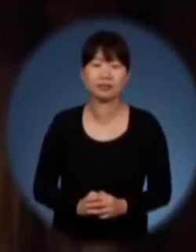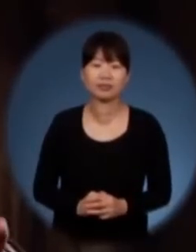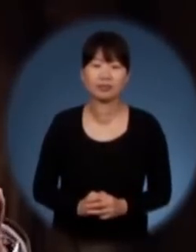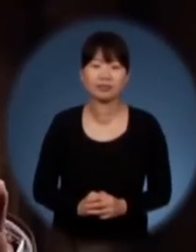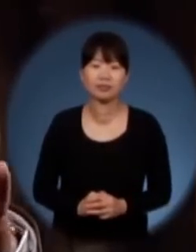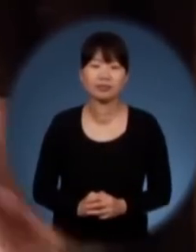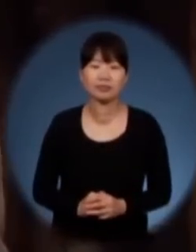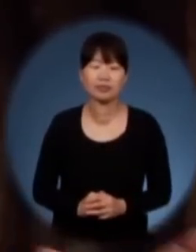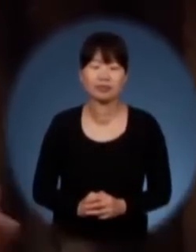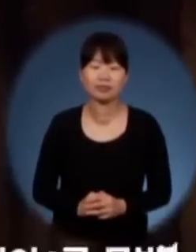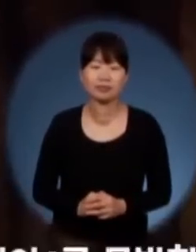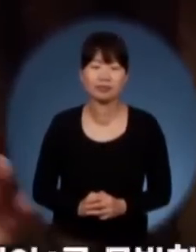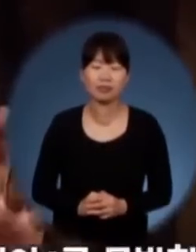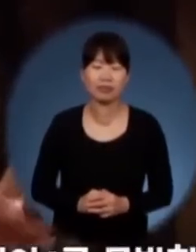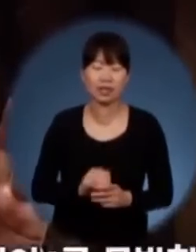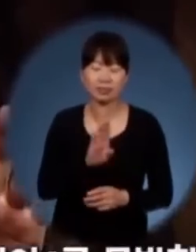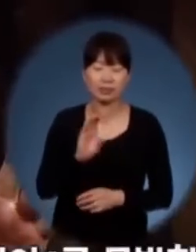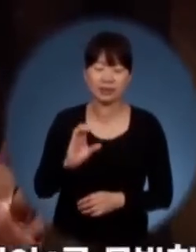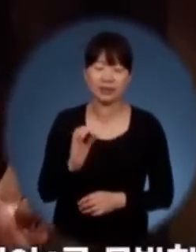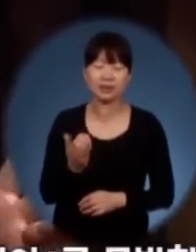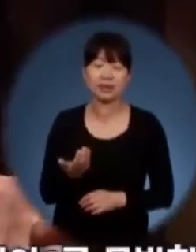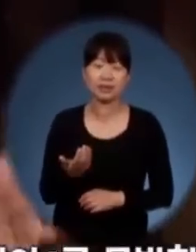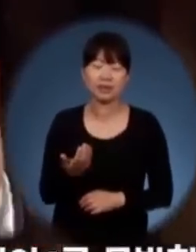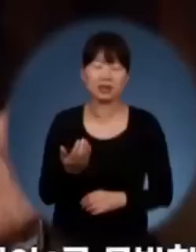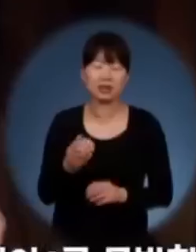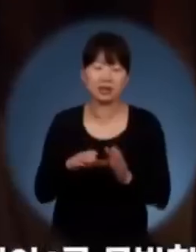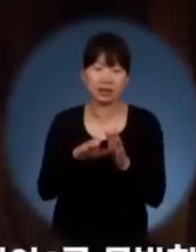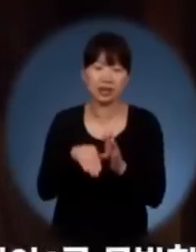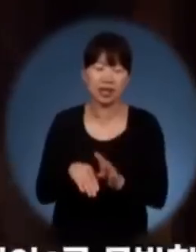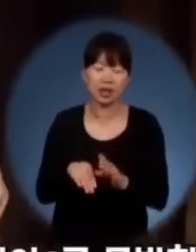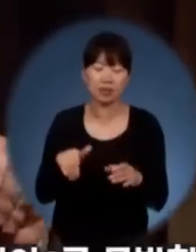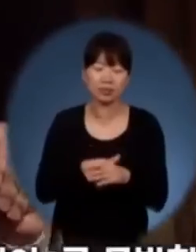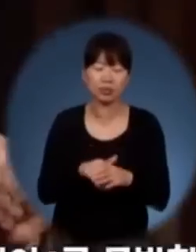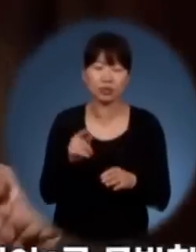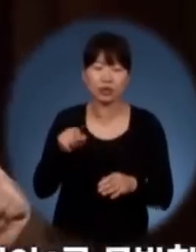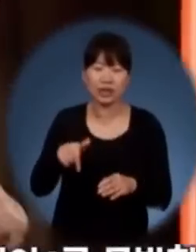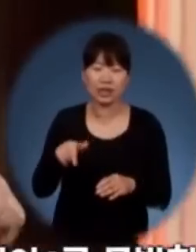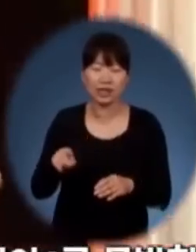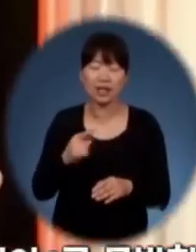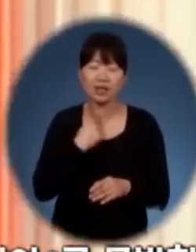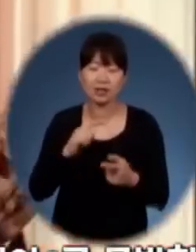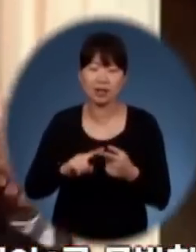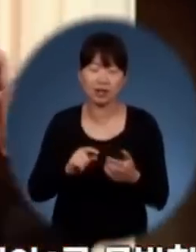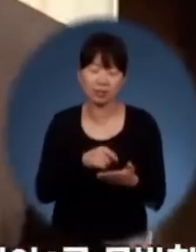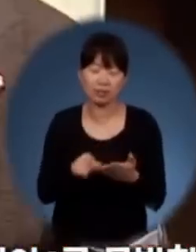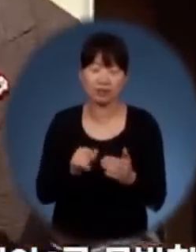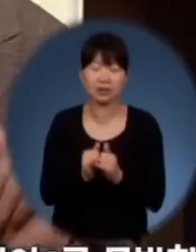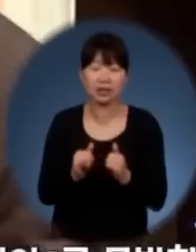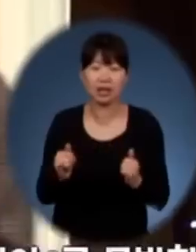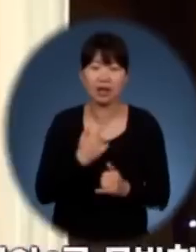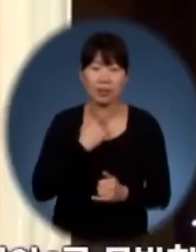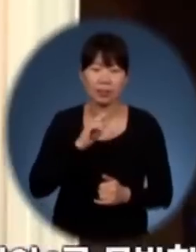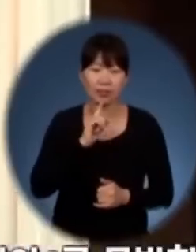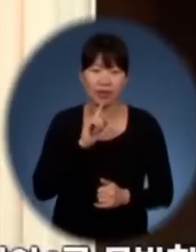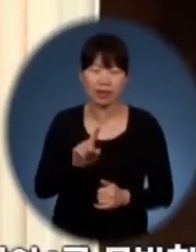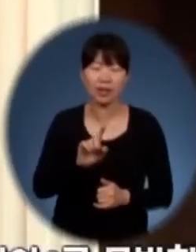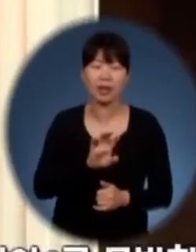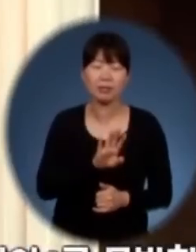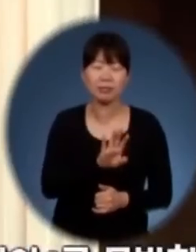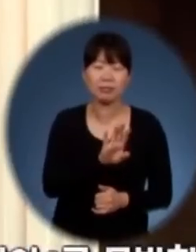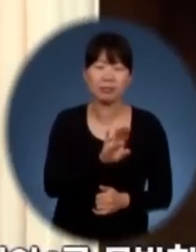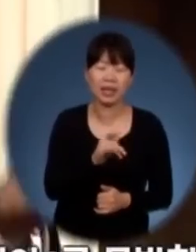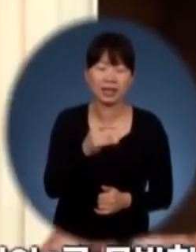어 기원 전 후에요 예 문학가 있던 문필가 있던 베르길리우스